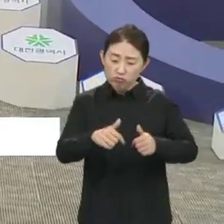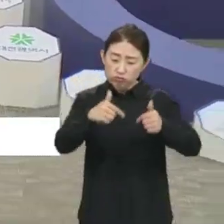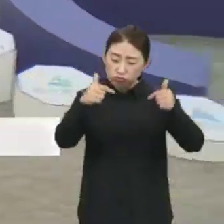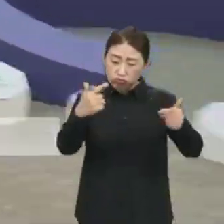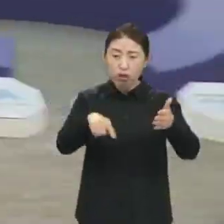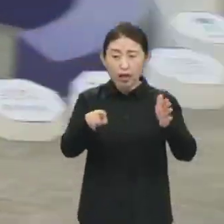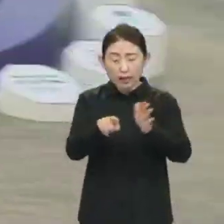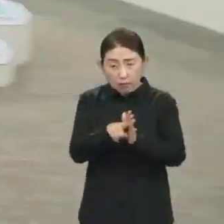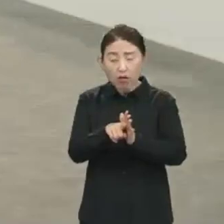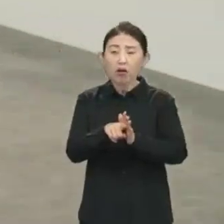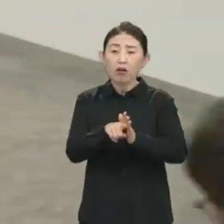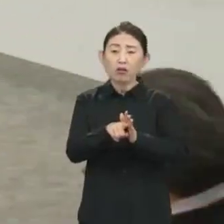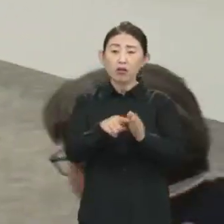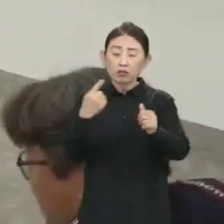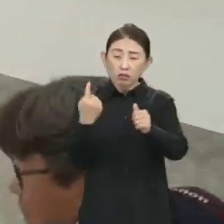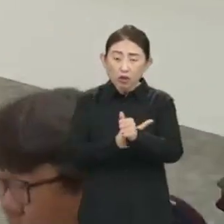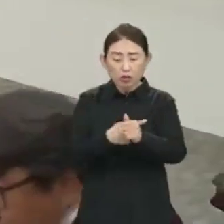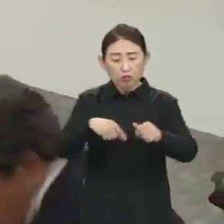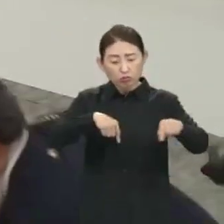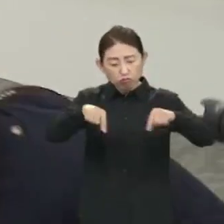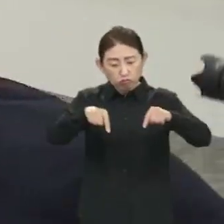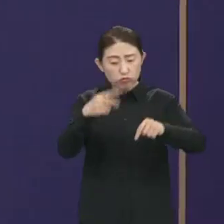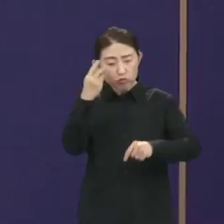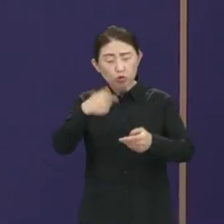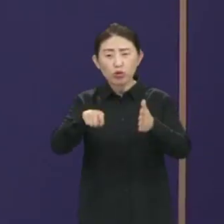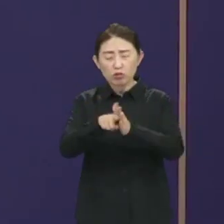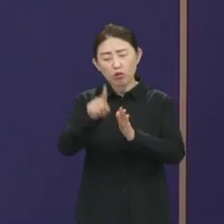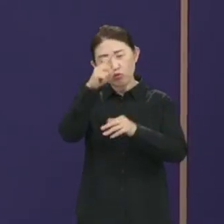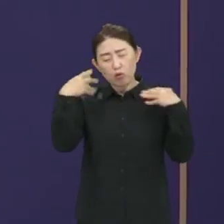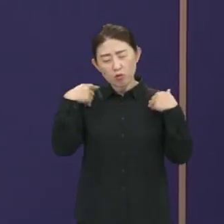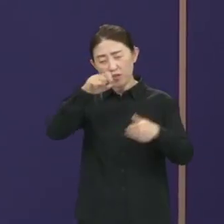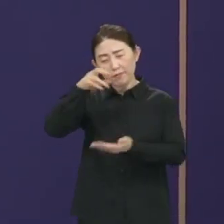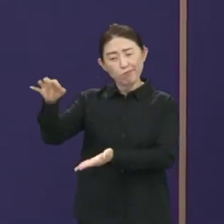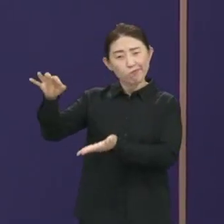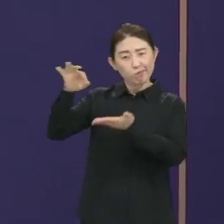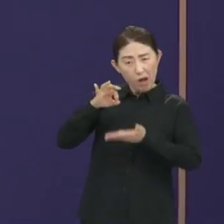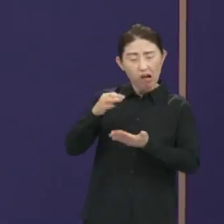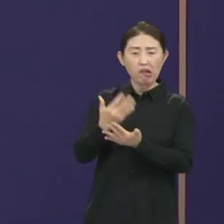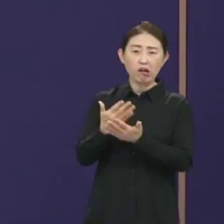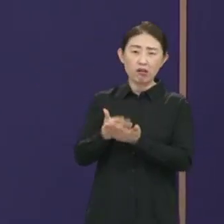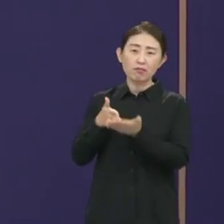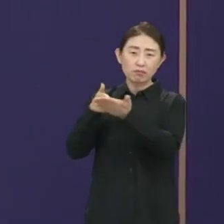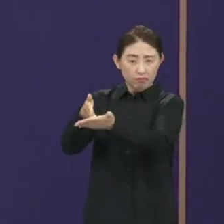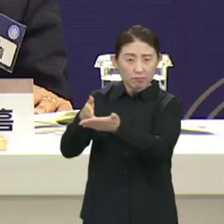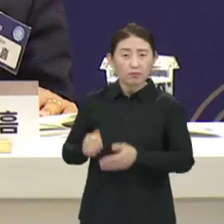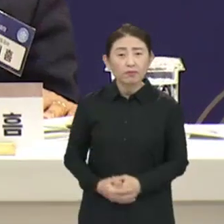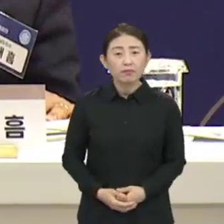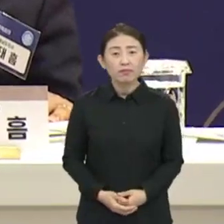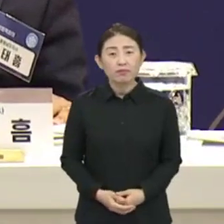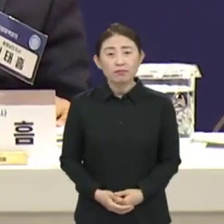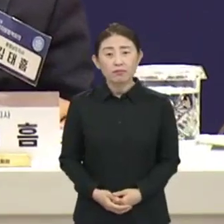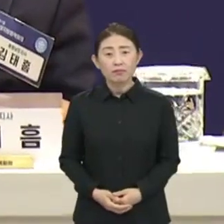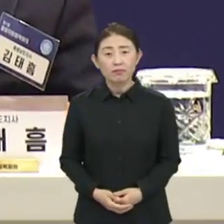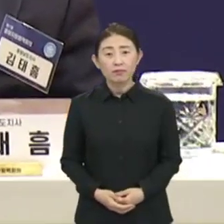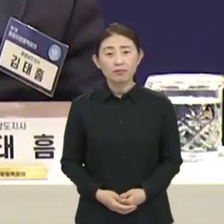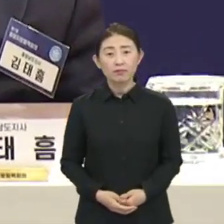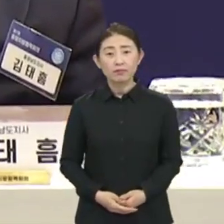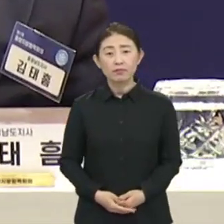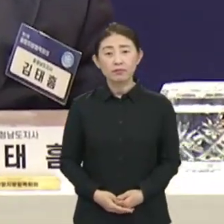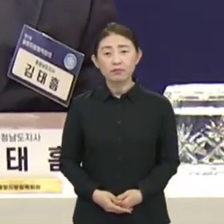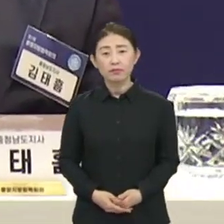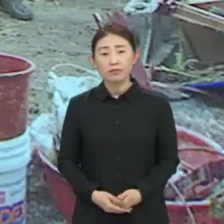선제적 정책들과 이로 인한 재정 부담을 언급하며 정부 차원의 적극적인 지원을 요청했습니다. TJB 김철진입니다.